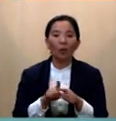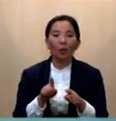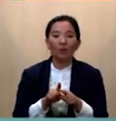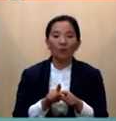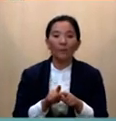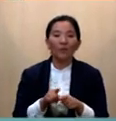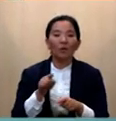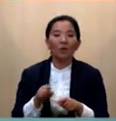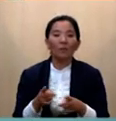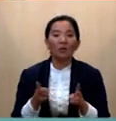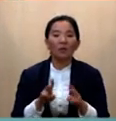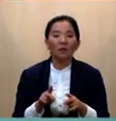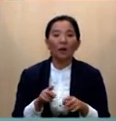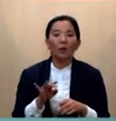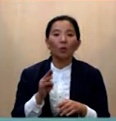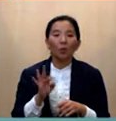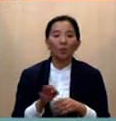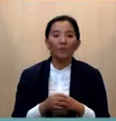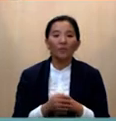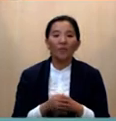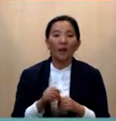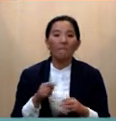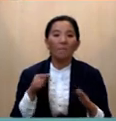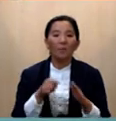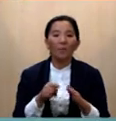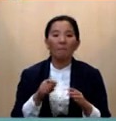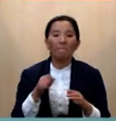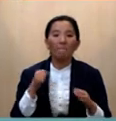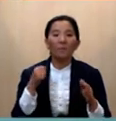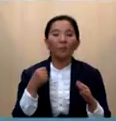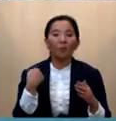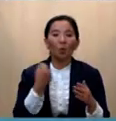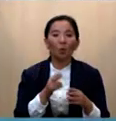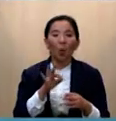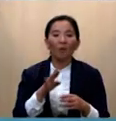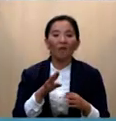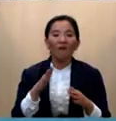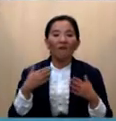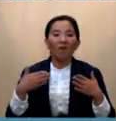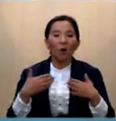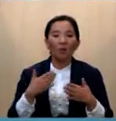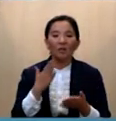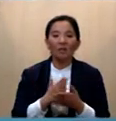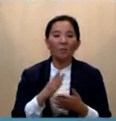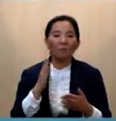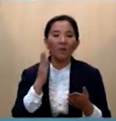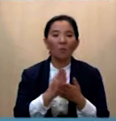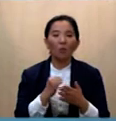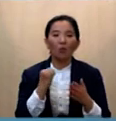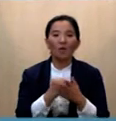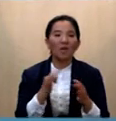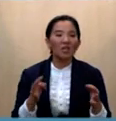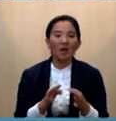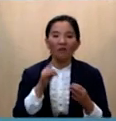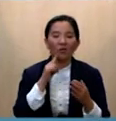игрок бьет или вратарь бьет от ворот, он может попасть в ворот, если прямым ударом попадает, никого